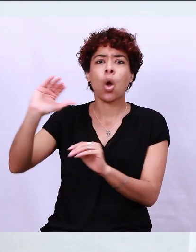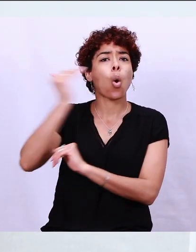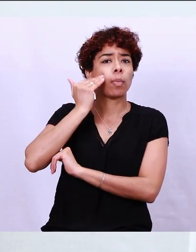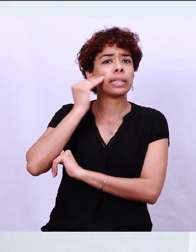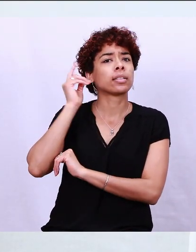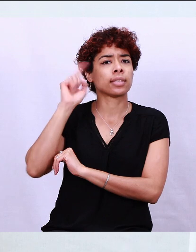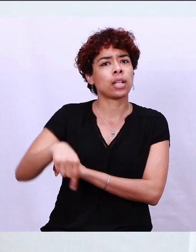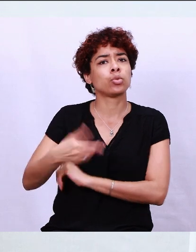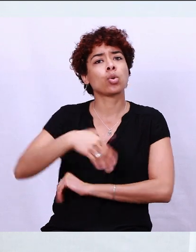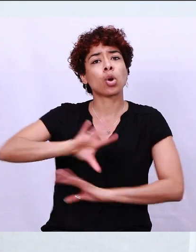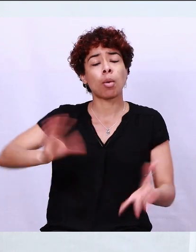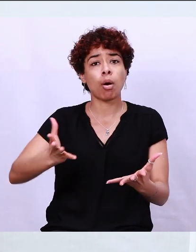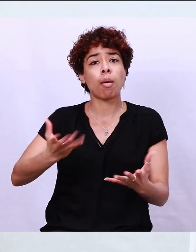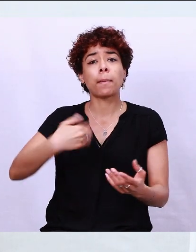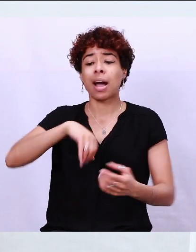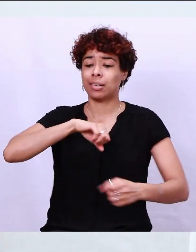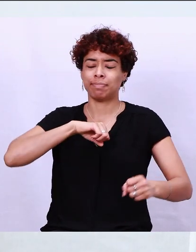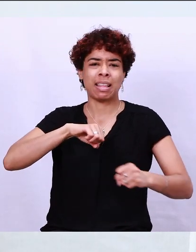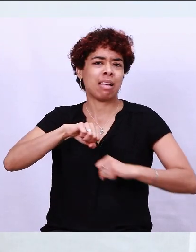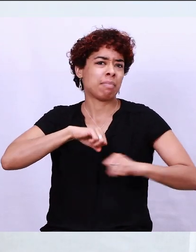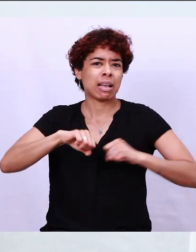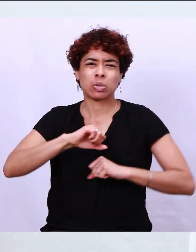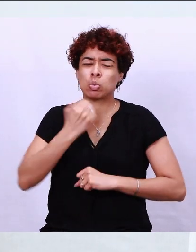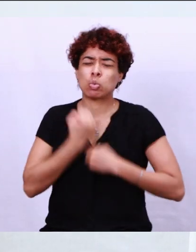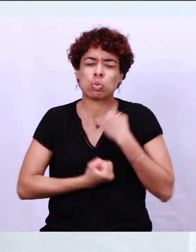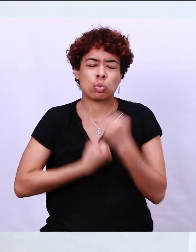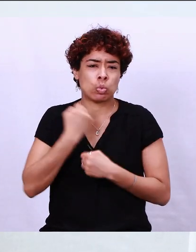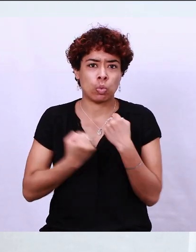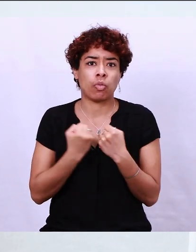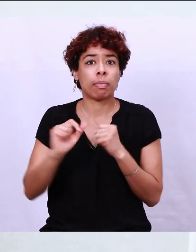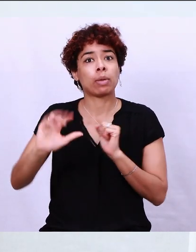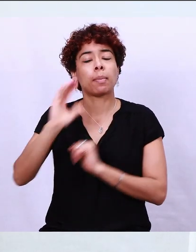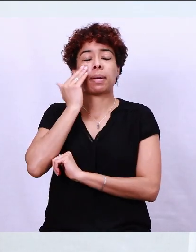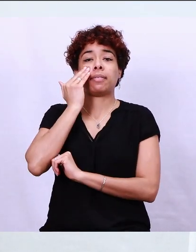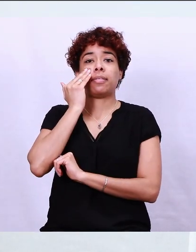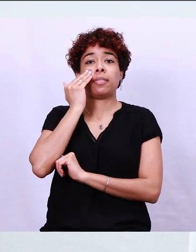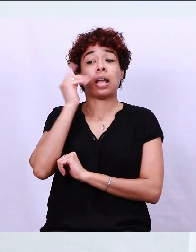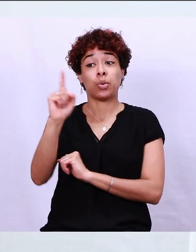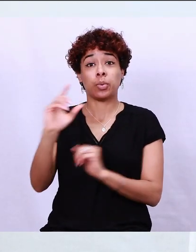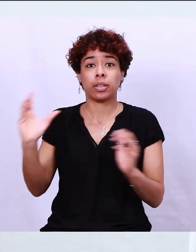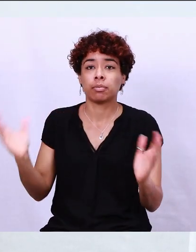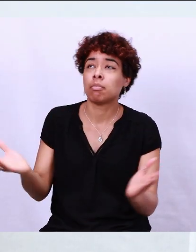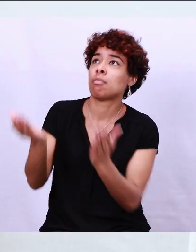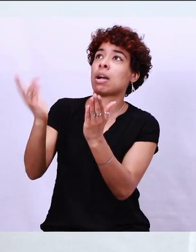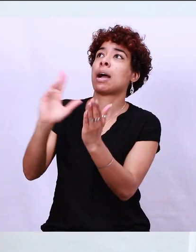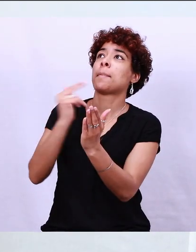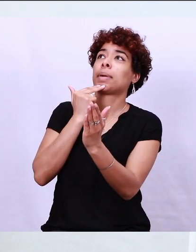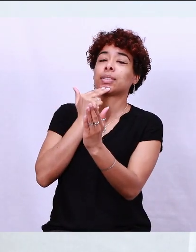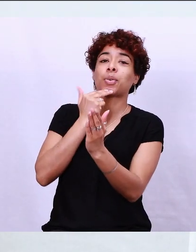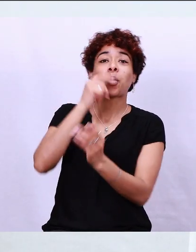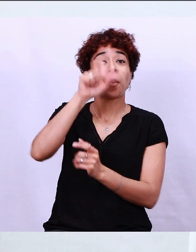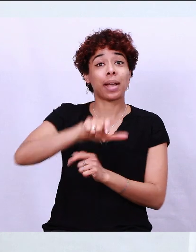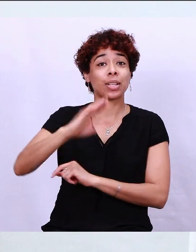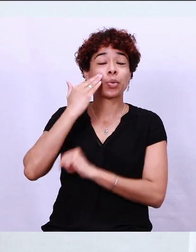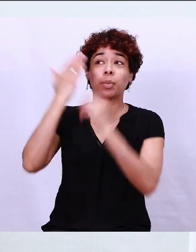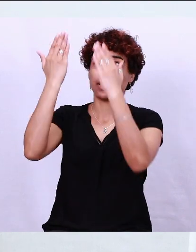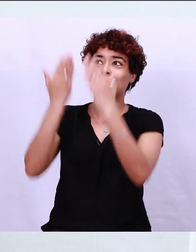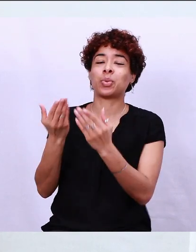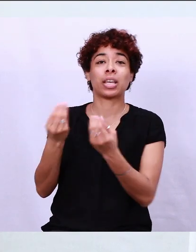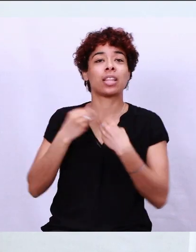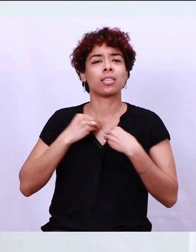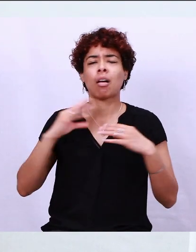qu'il a souffertes. Et qui, après avoir été élevé à la perfection, est devenu pour tous ceux qui lui obéissent l'auteur d'un